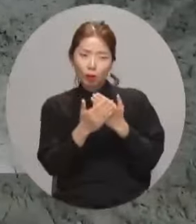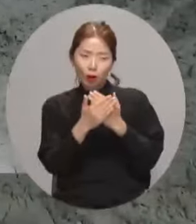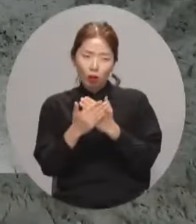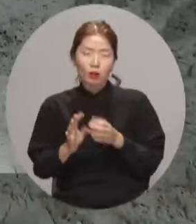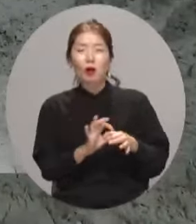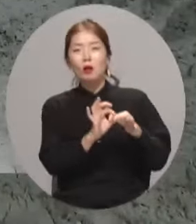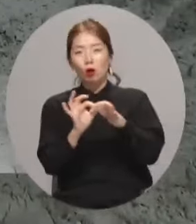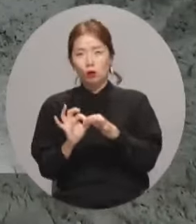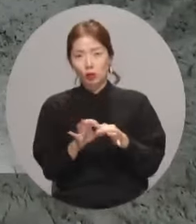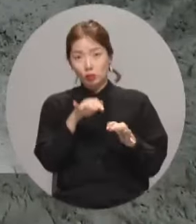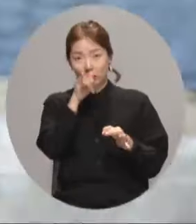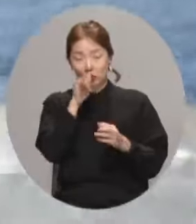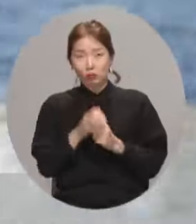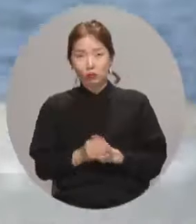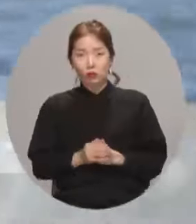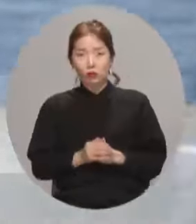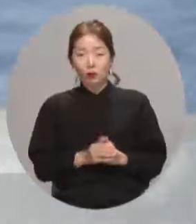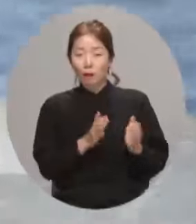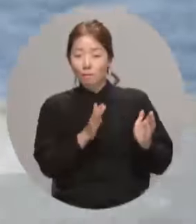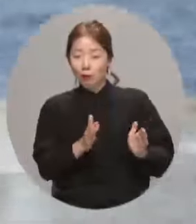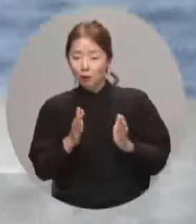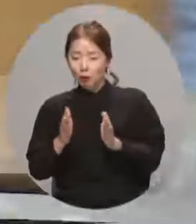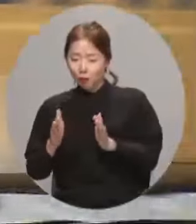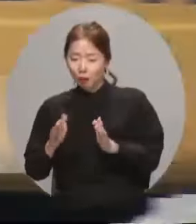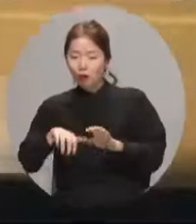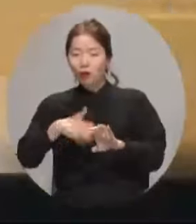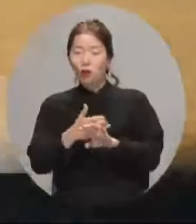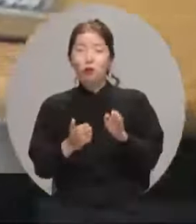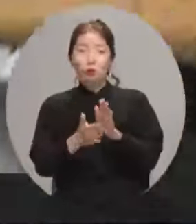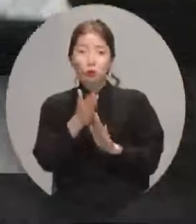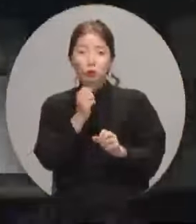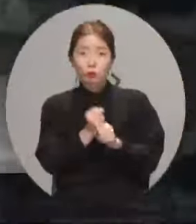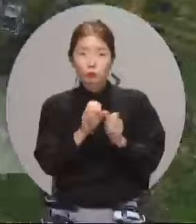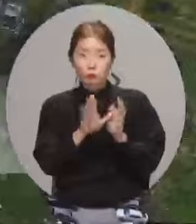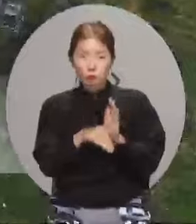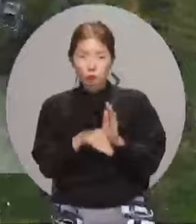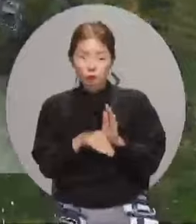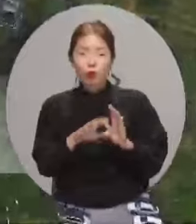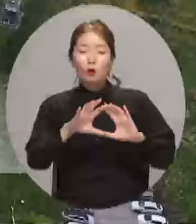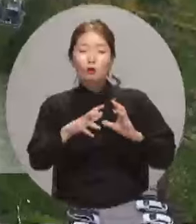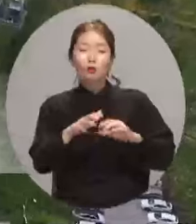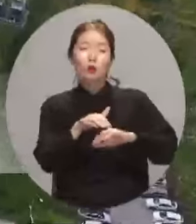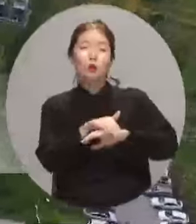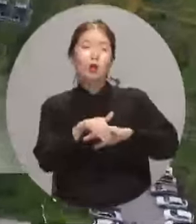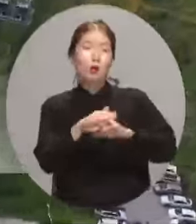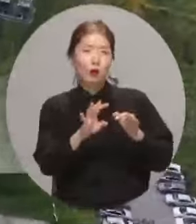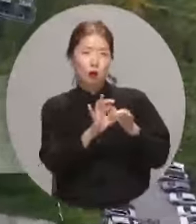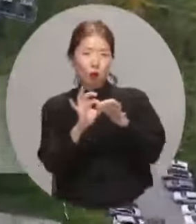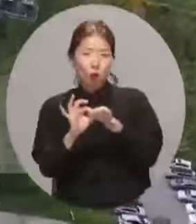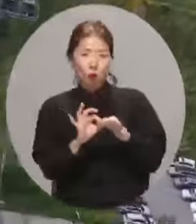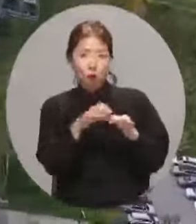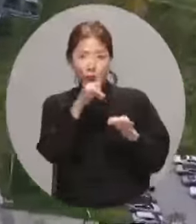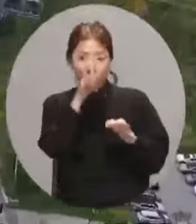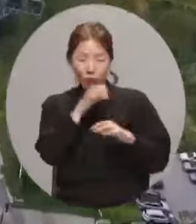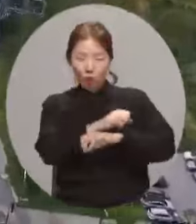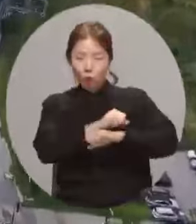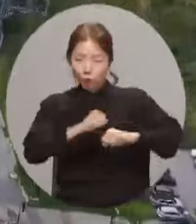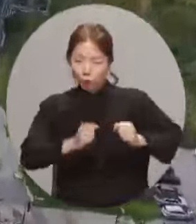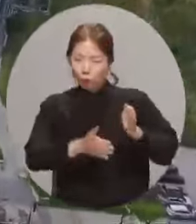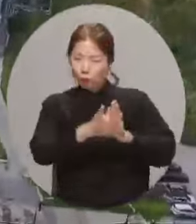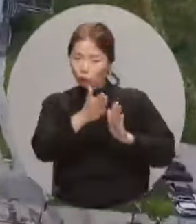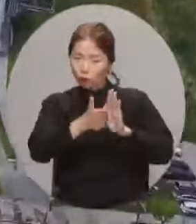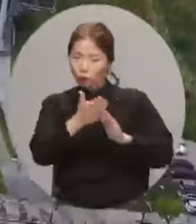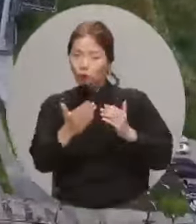받기 때문입니다. 중장기 혁신도시 정책도 국토종합계획과 맞물려 있습니다. 메가시티 위주의